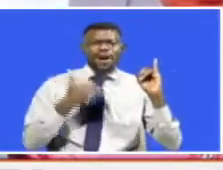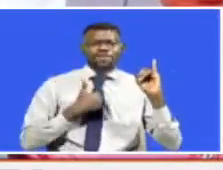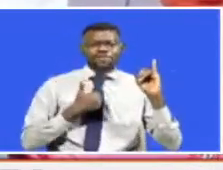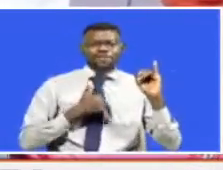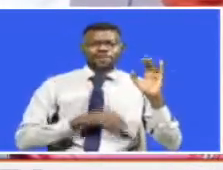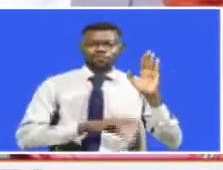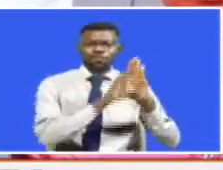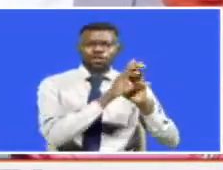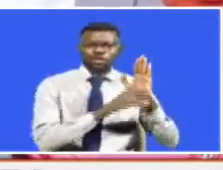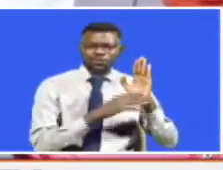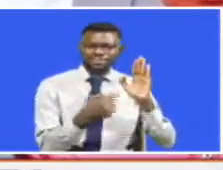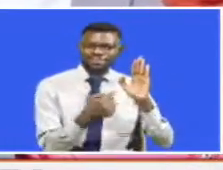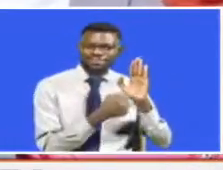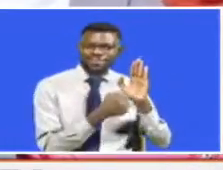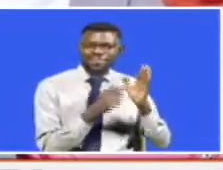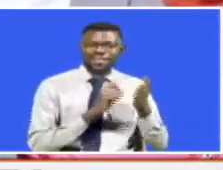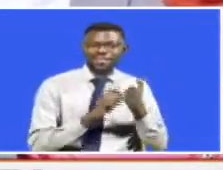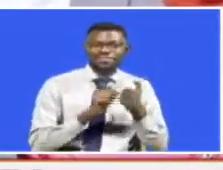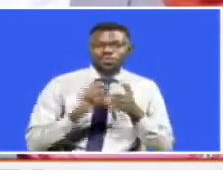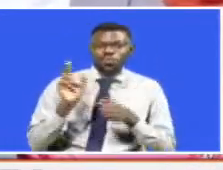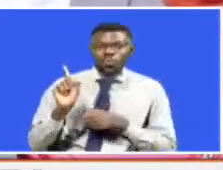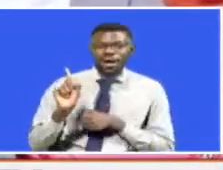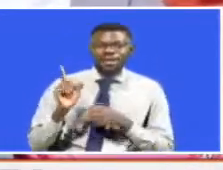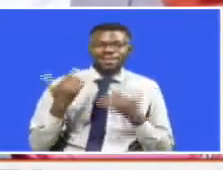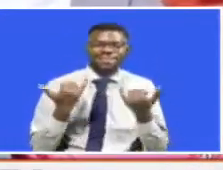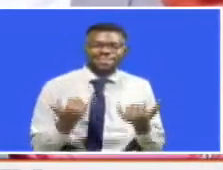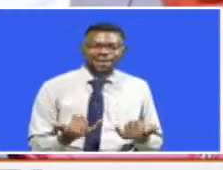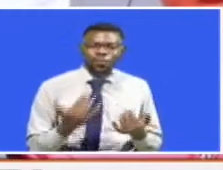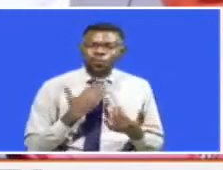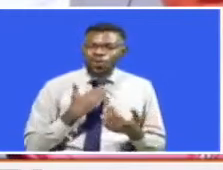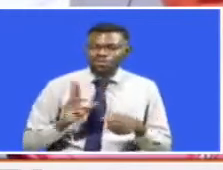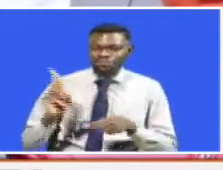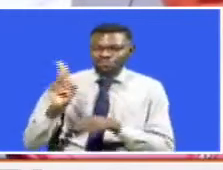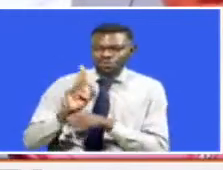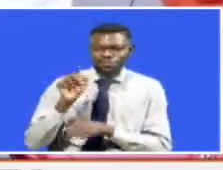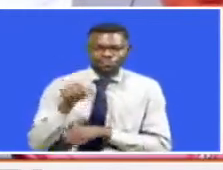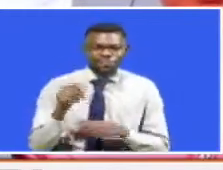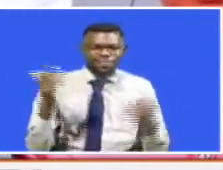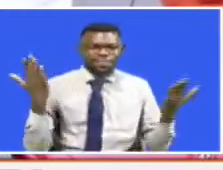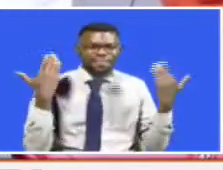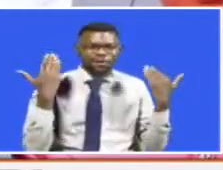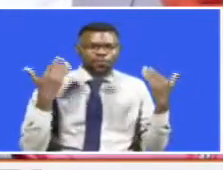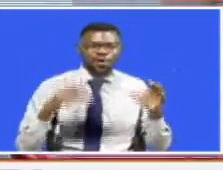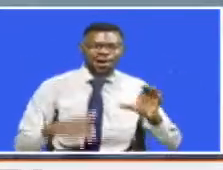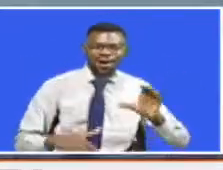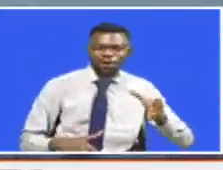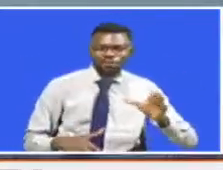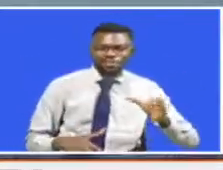it is the one which is going to apply in Meru County.